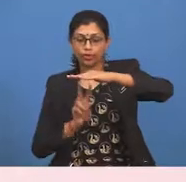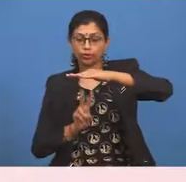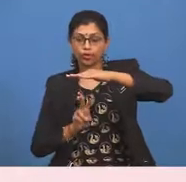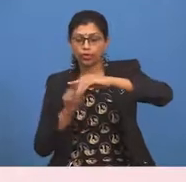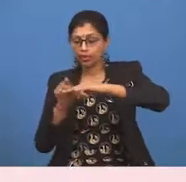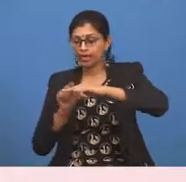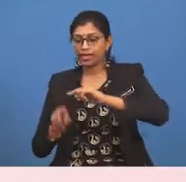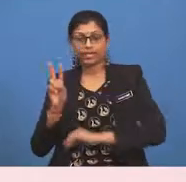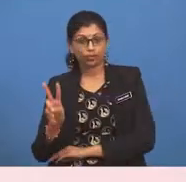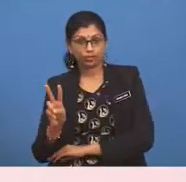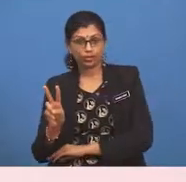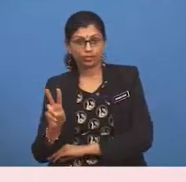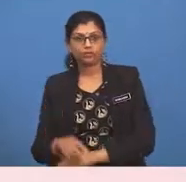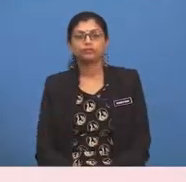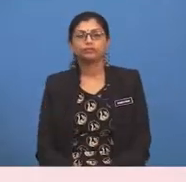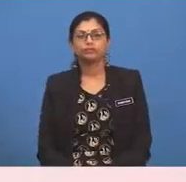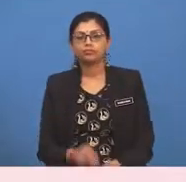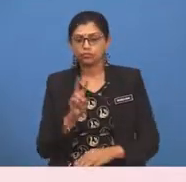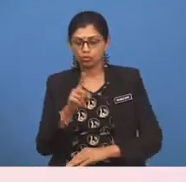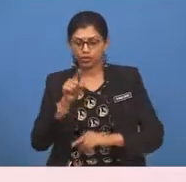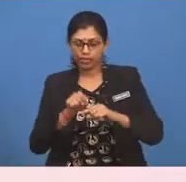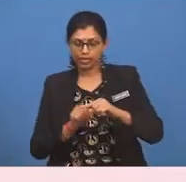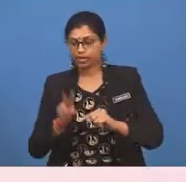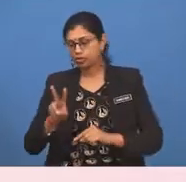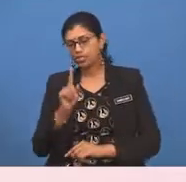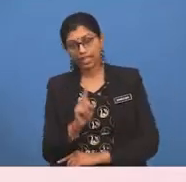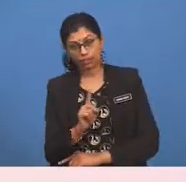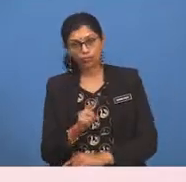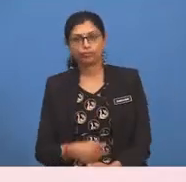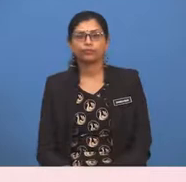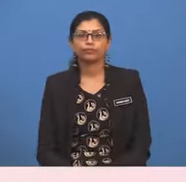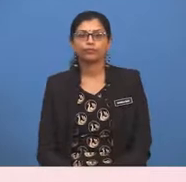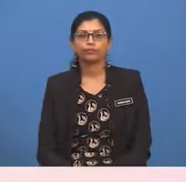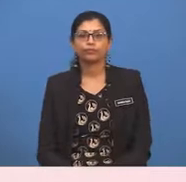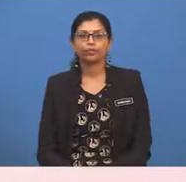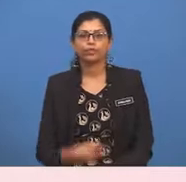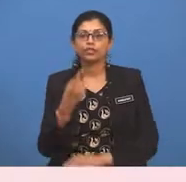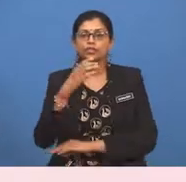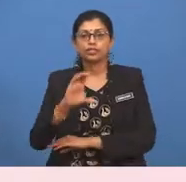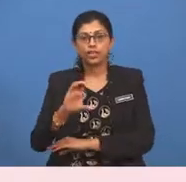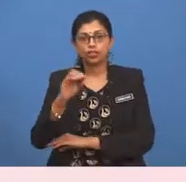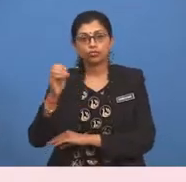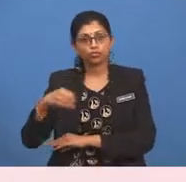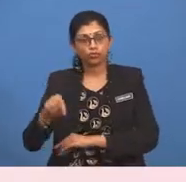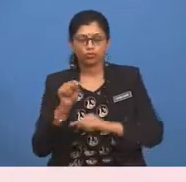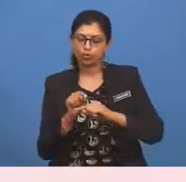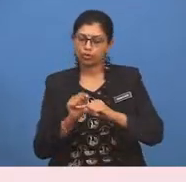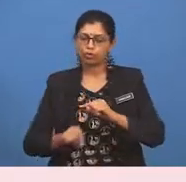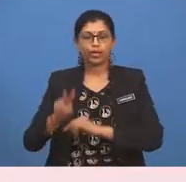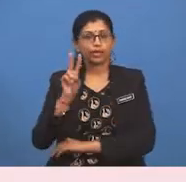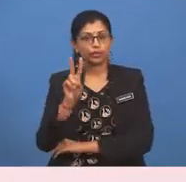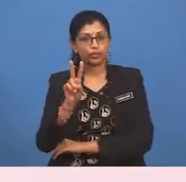2 bahagi dengan 2 menghasilkan 1 dan 100% bahagi